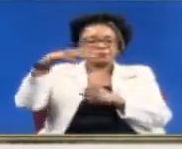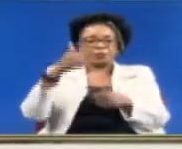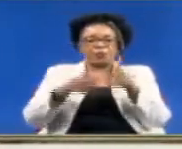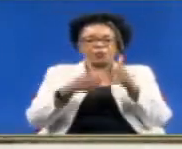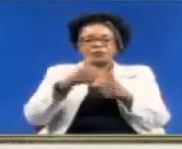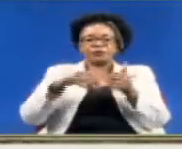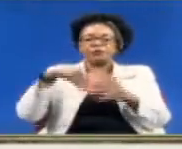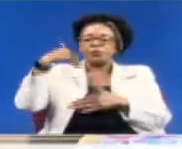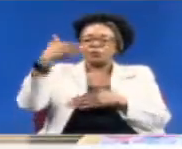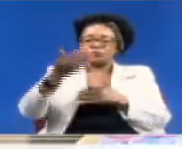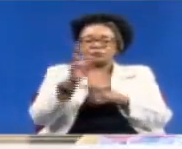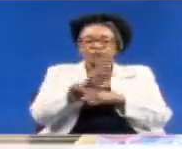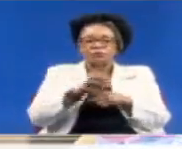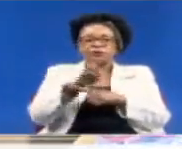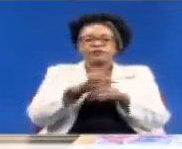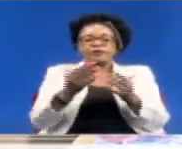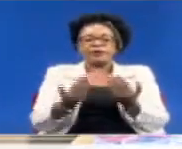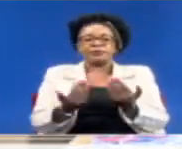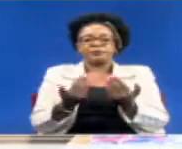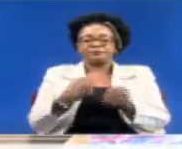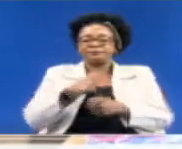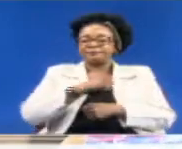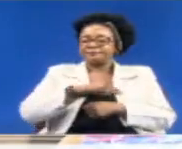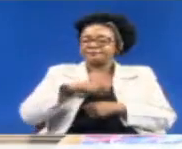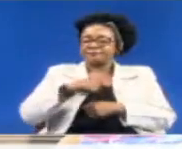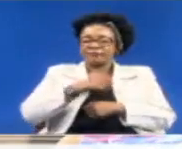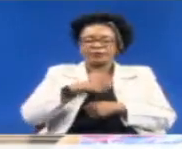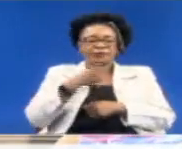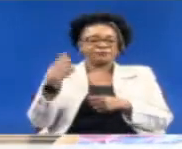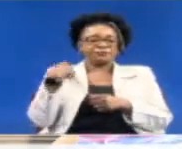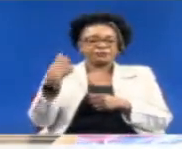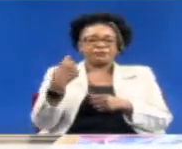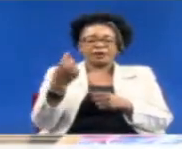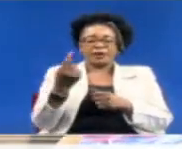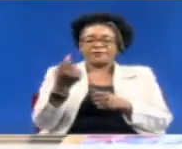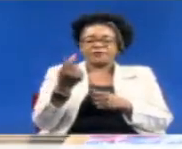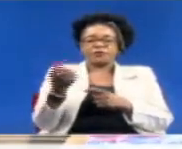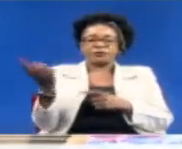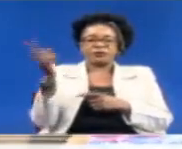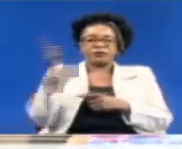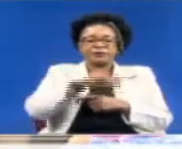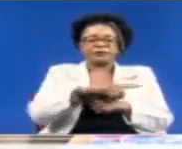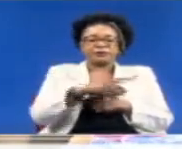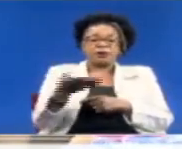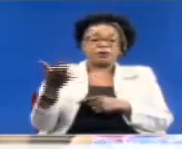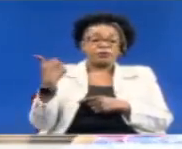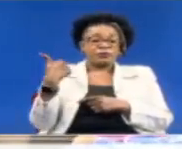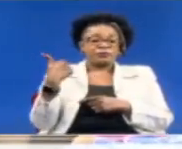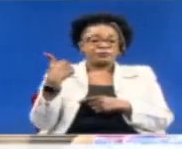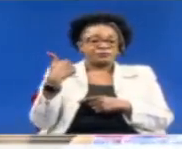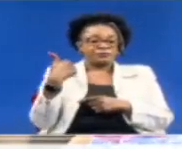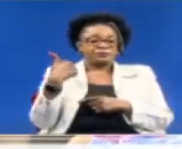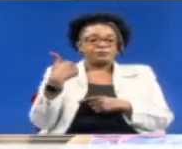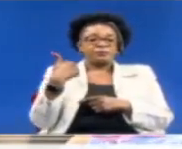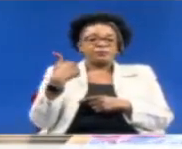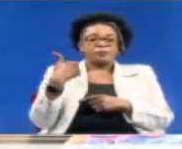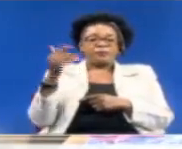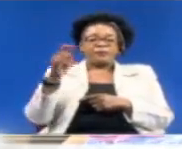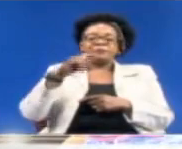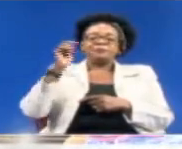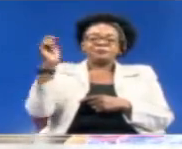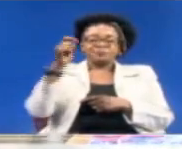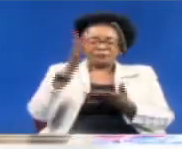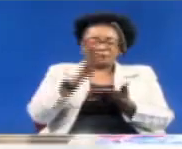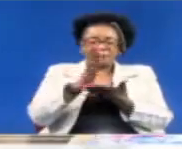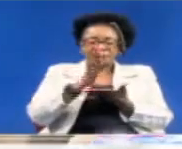kwa sasa. Unfortunately, yesterday and a few days ago, Uganda line to Kenya has been down because